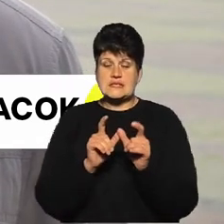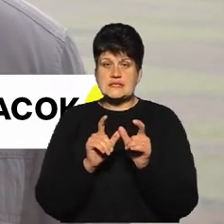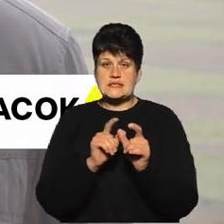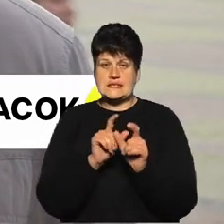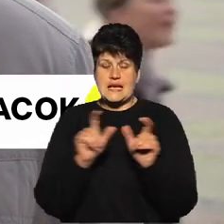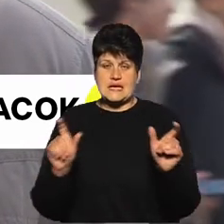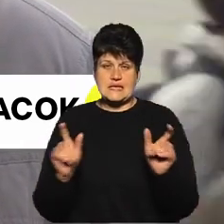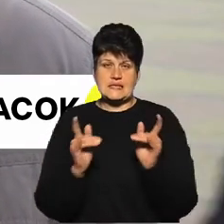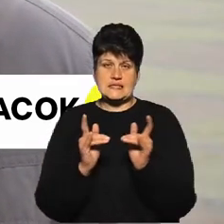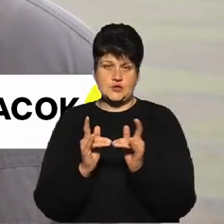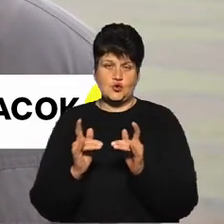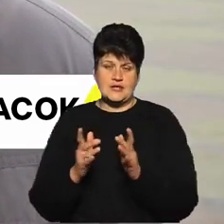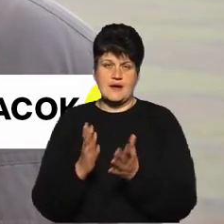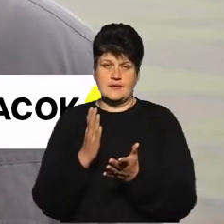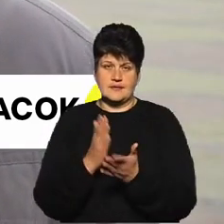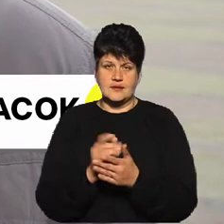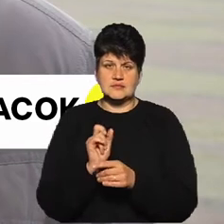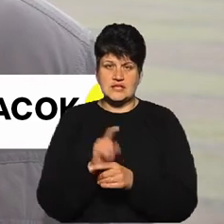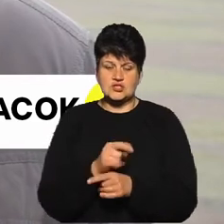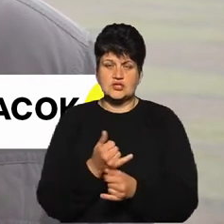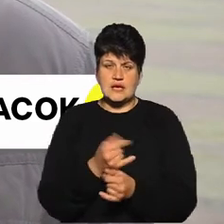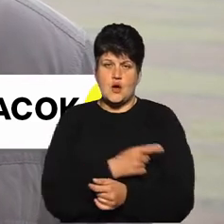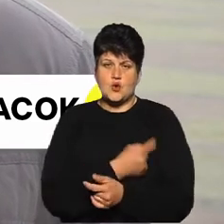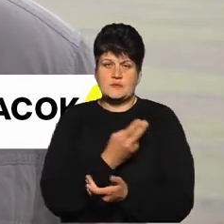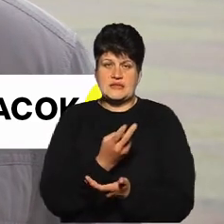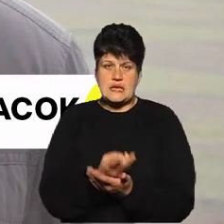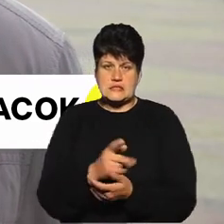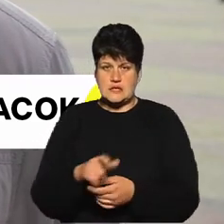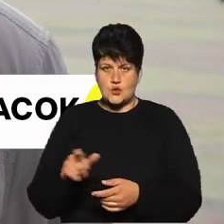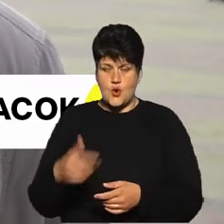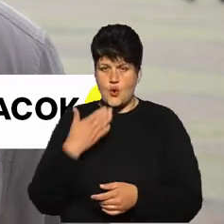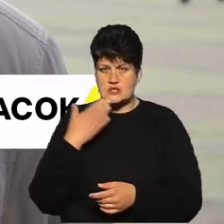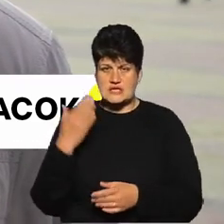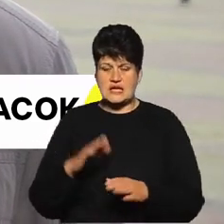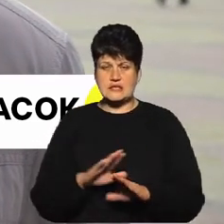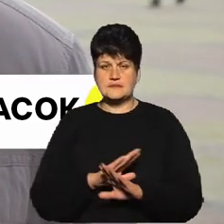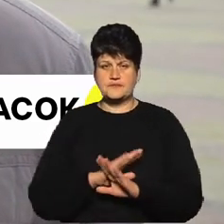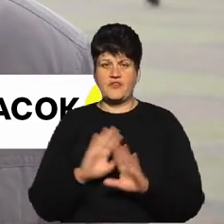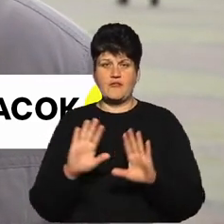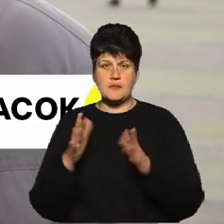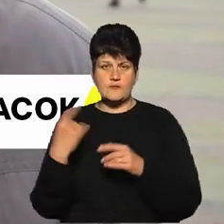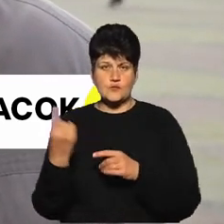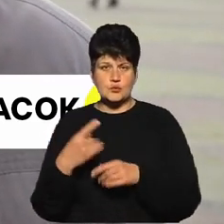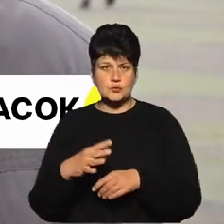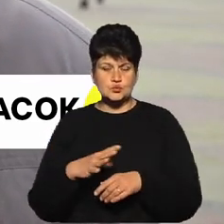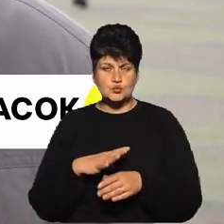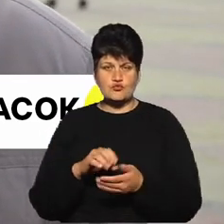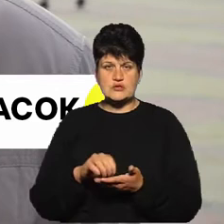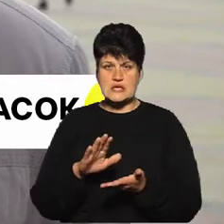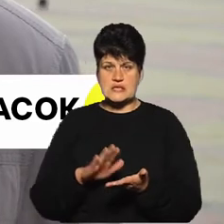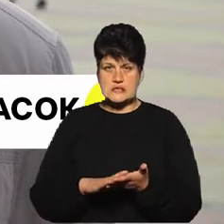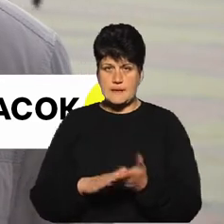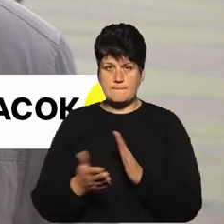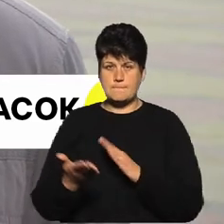для госпіталізації людей. Останній летальний випадок в області був зареєстрований в